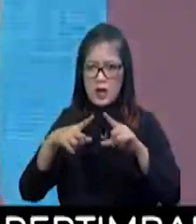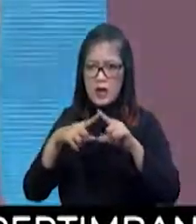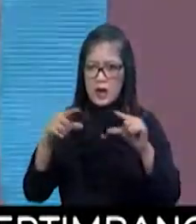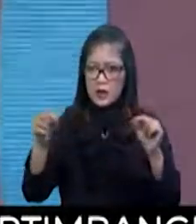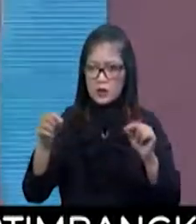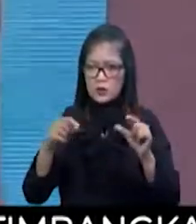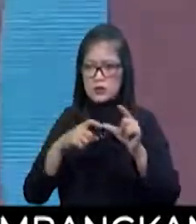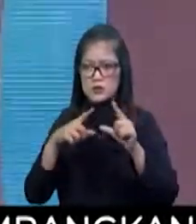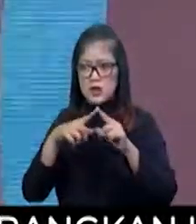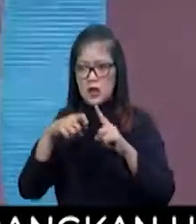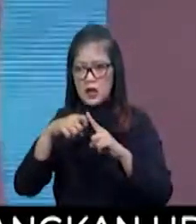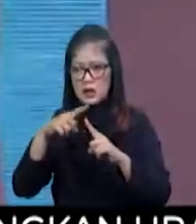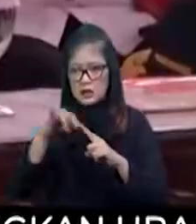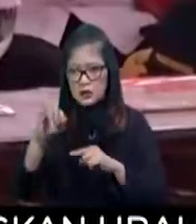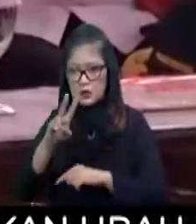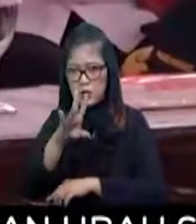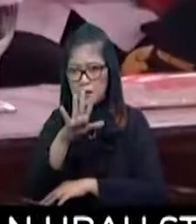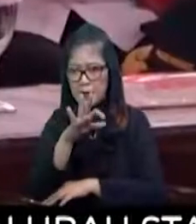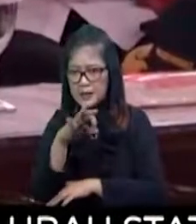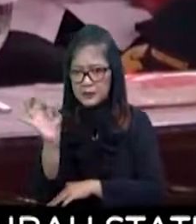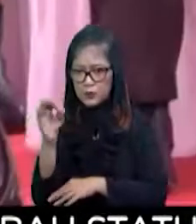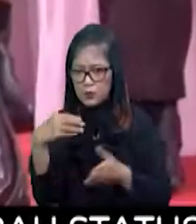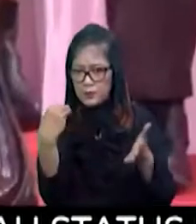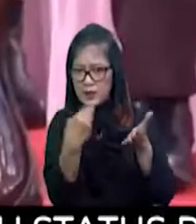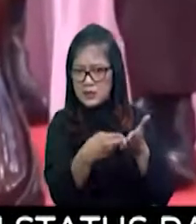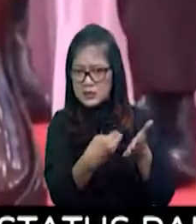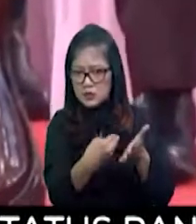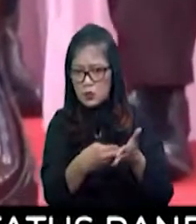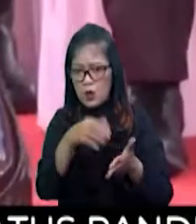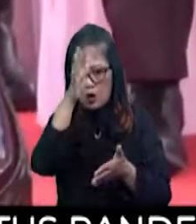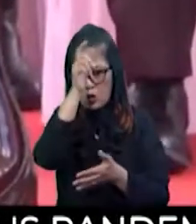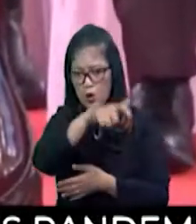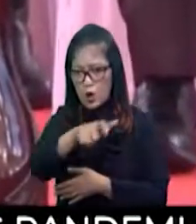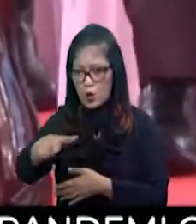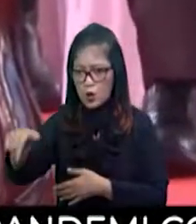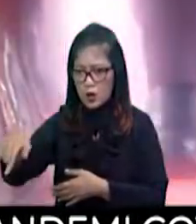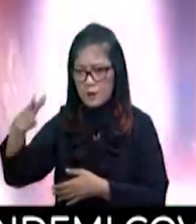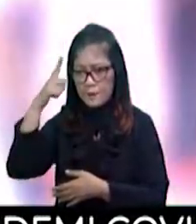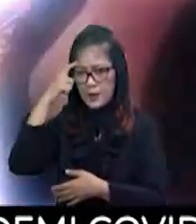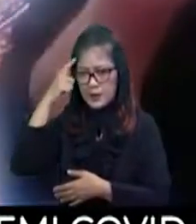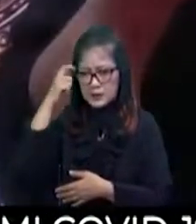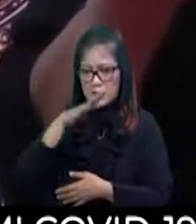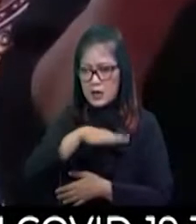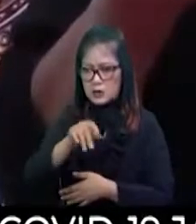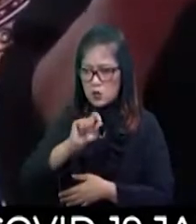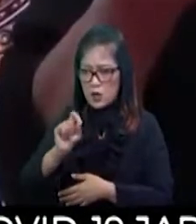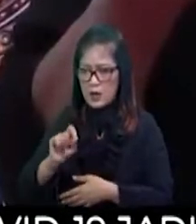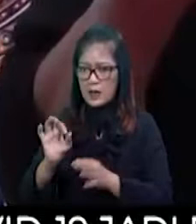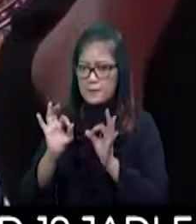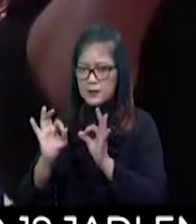sebanyak 5.000 lembar bagi mahasiswa dan pelajar agar meringankan biaya operasional pendidikan. Nah, kita